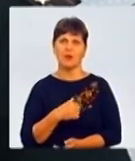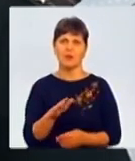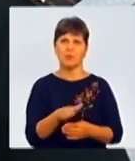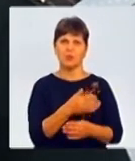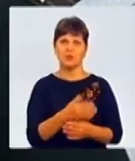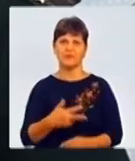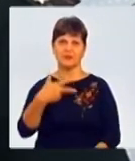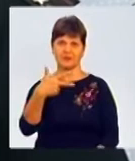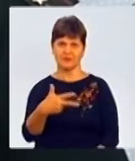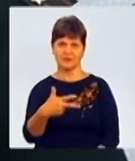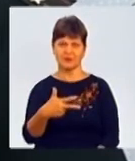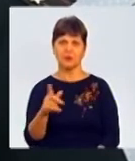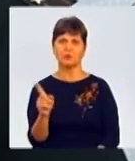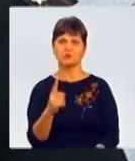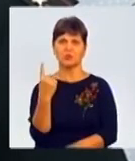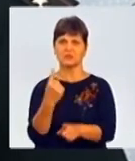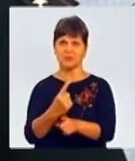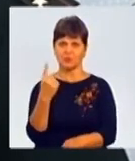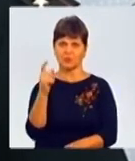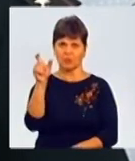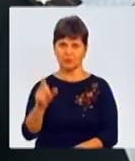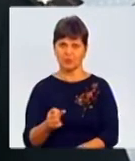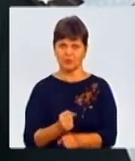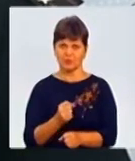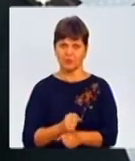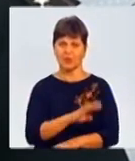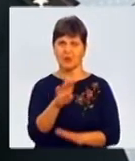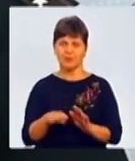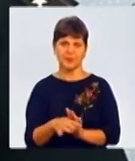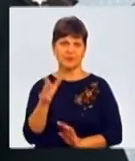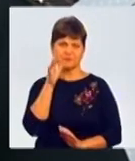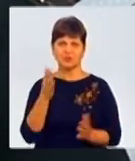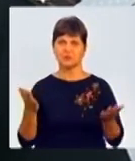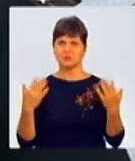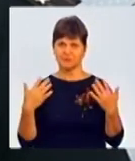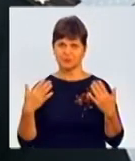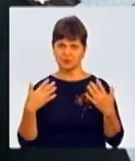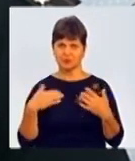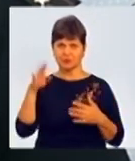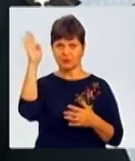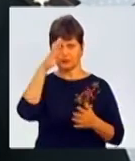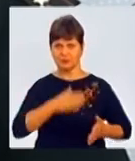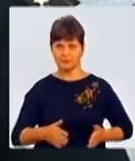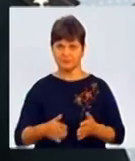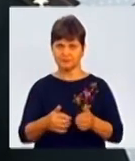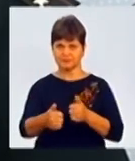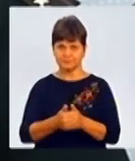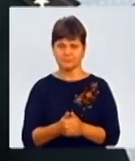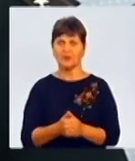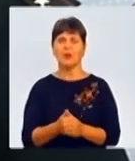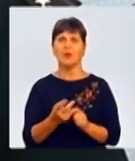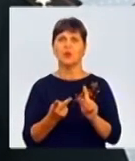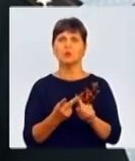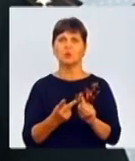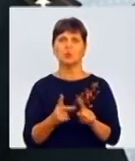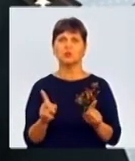частини. Це те, що забороняється людині робити під час відпочинку на водних об'єктах. Друге – це що може, які